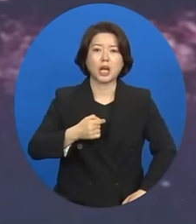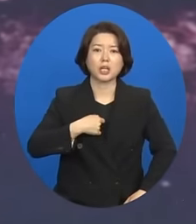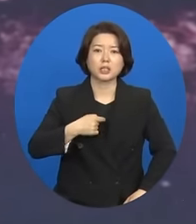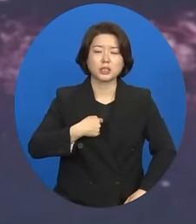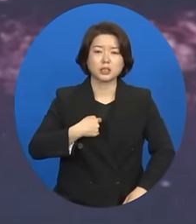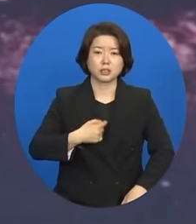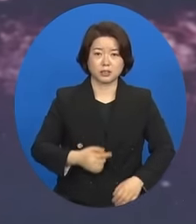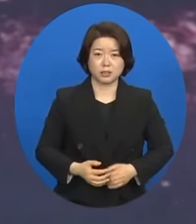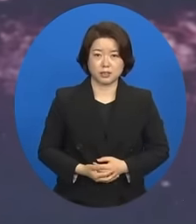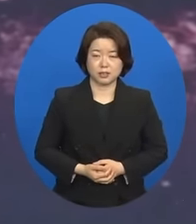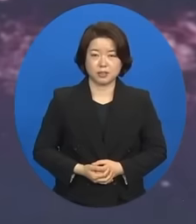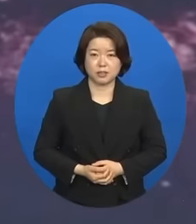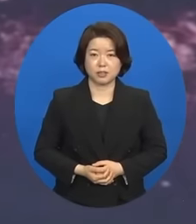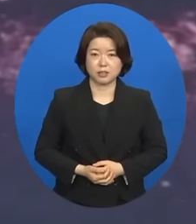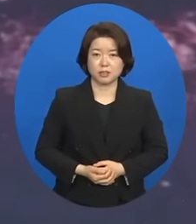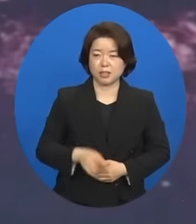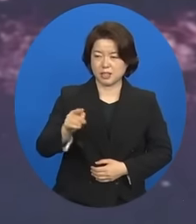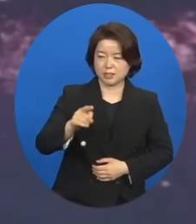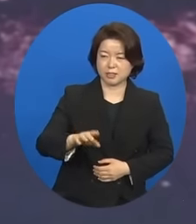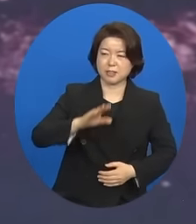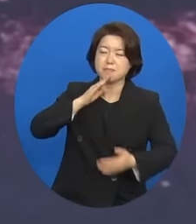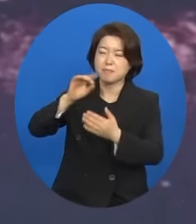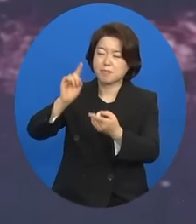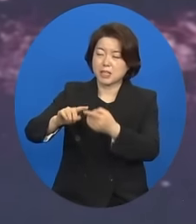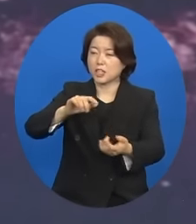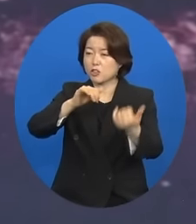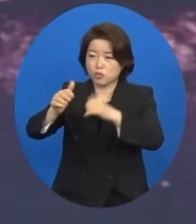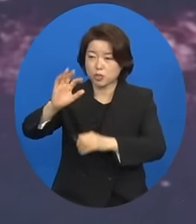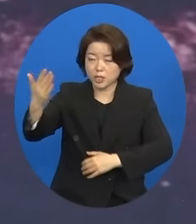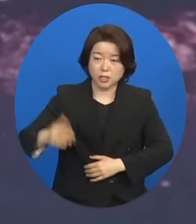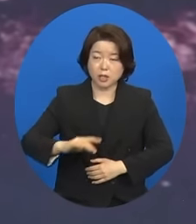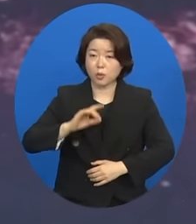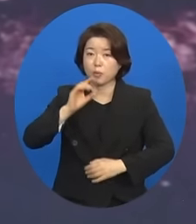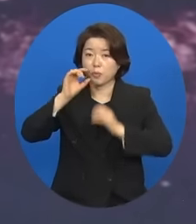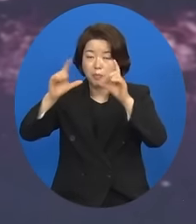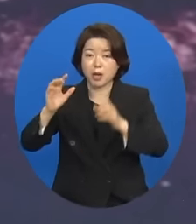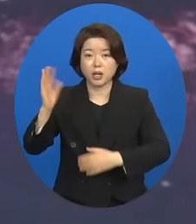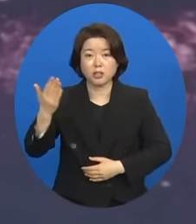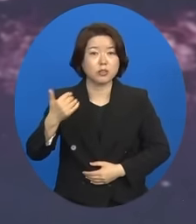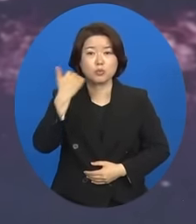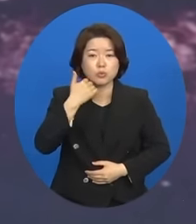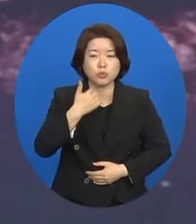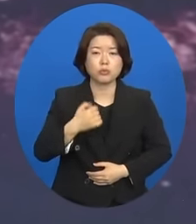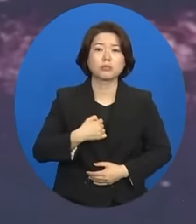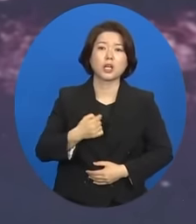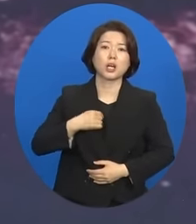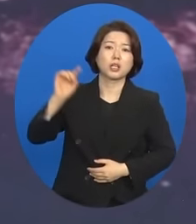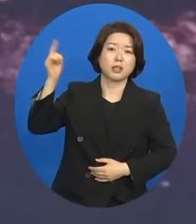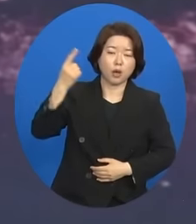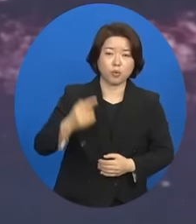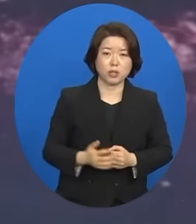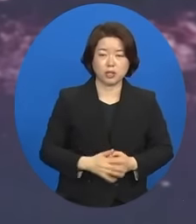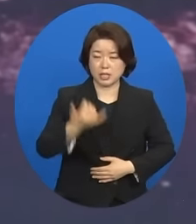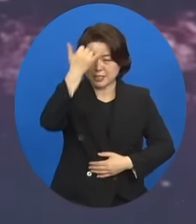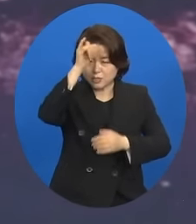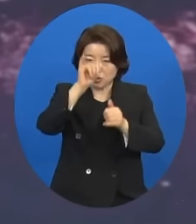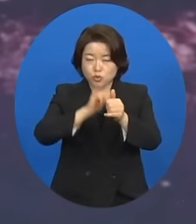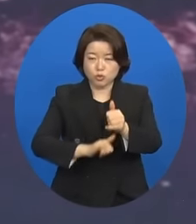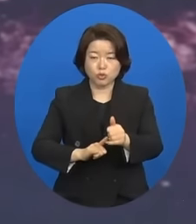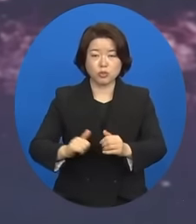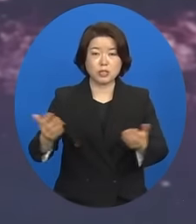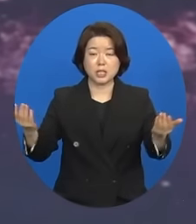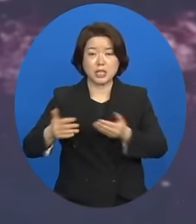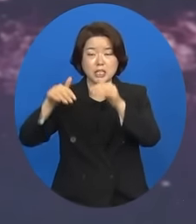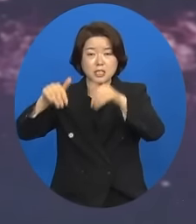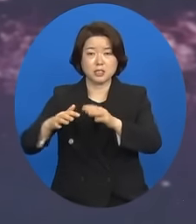자잖아요 그 자는 마땅히 죽어야 합니다라고 하는데 그 자가 누구예요 다이에 충성된 일꾼 우리아의